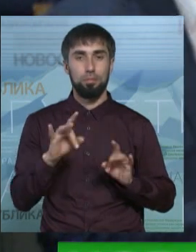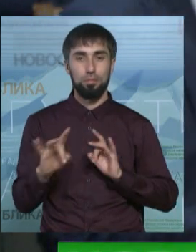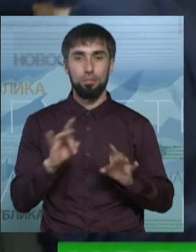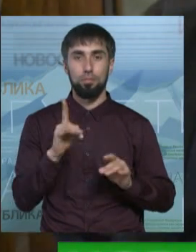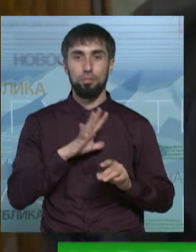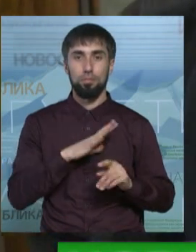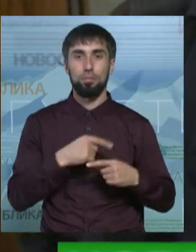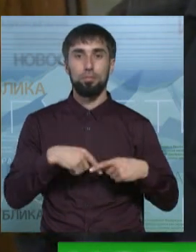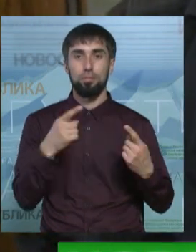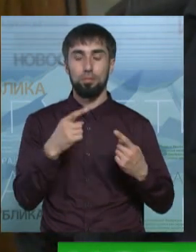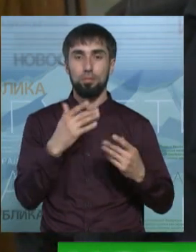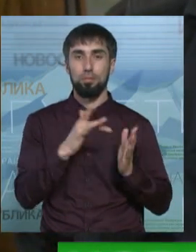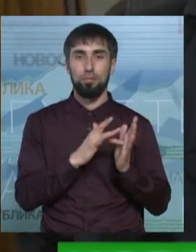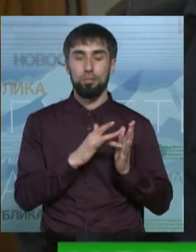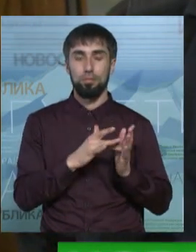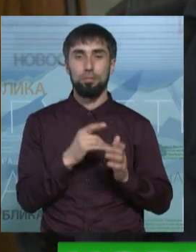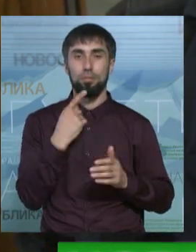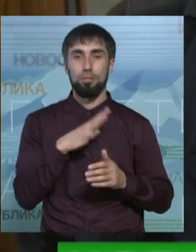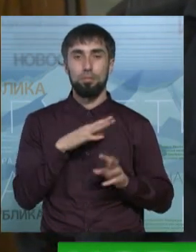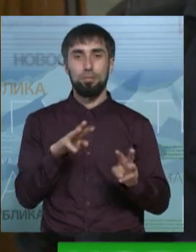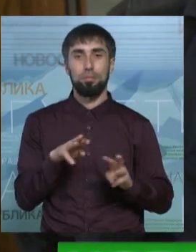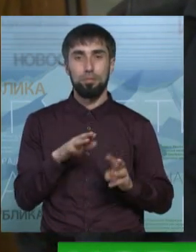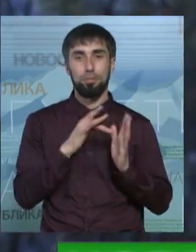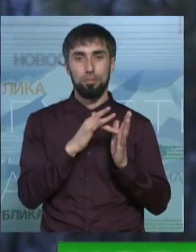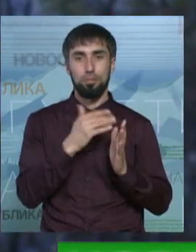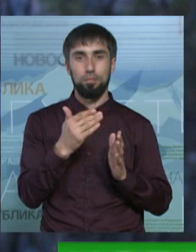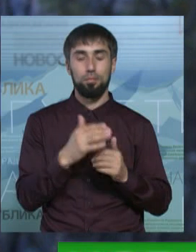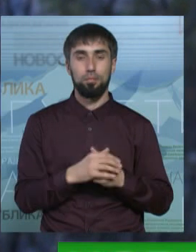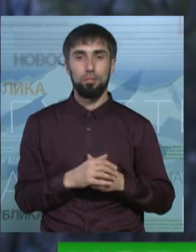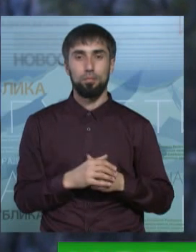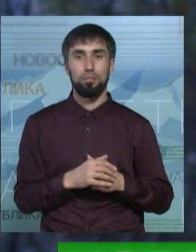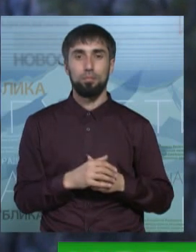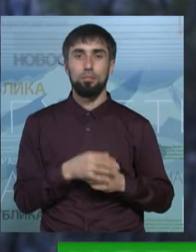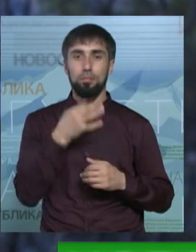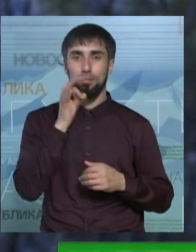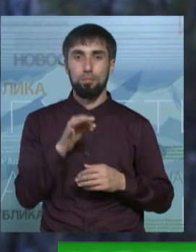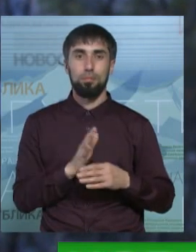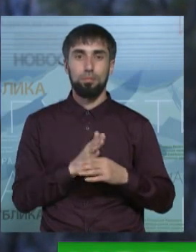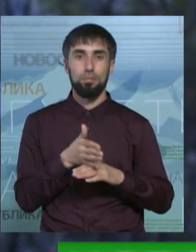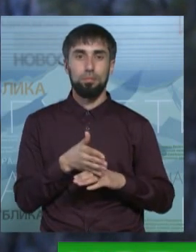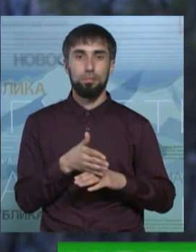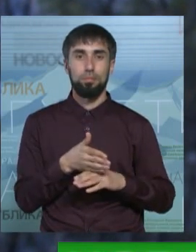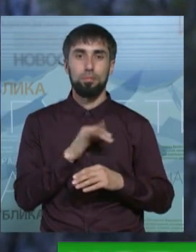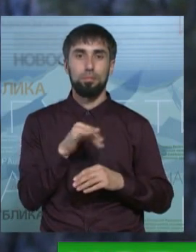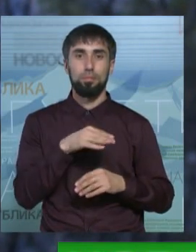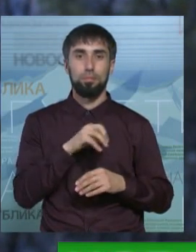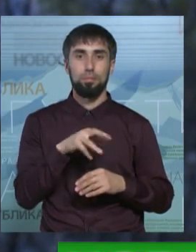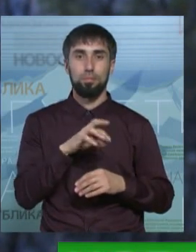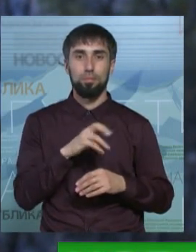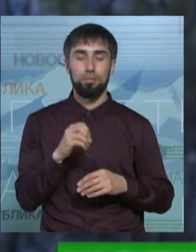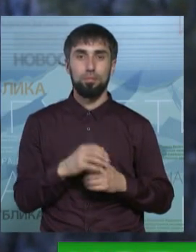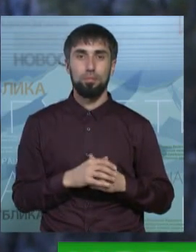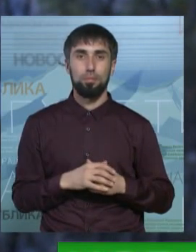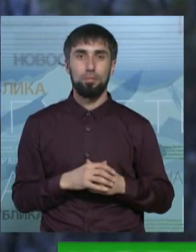развитию туризма в Ингушетии, делятся представители Министерства туризма. Любой гость и тем более